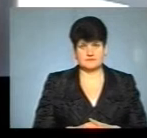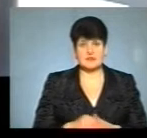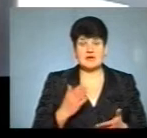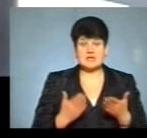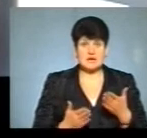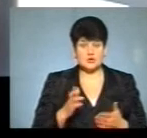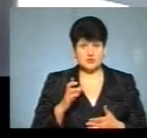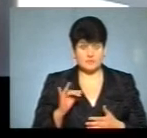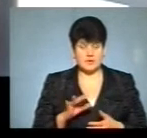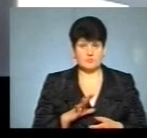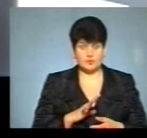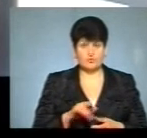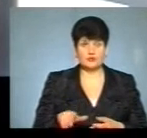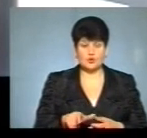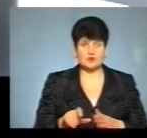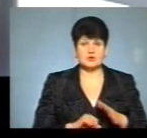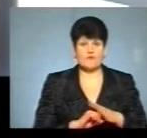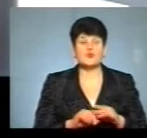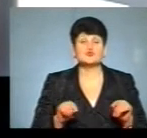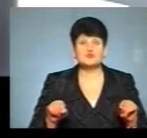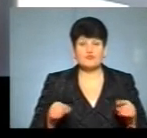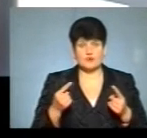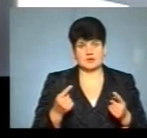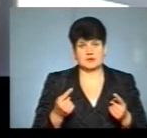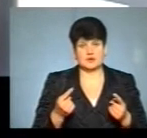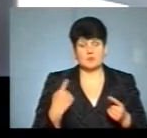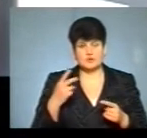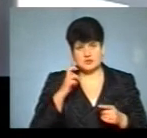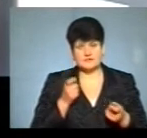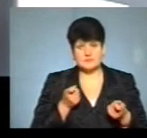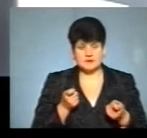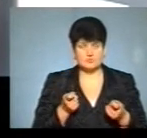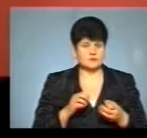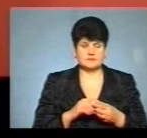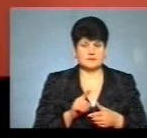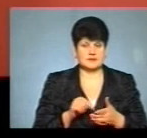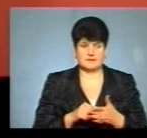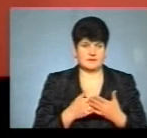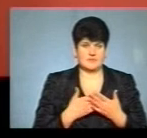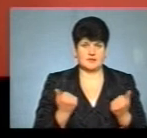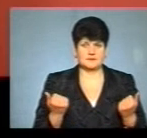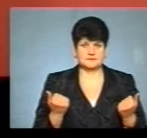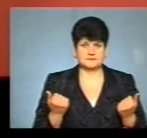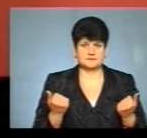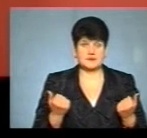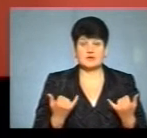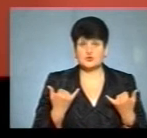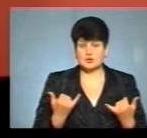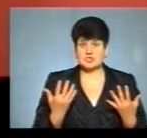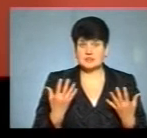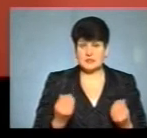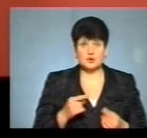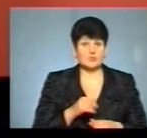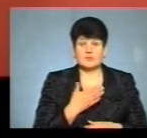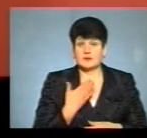Якщо би був дорожній фонд створений місцевий обласної адміністрації, тут беззаперечно, згідно закону, питань немає. А на сьогоднішній день його